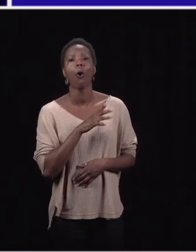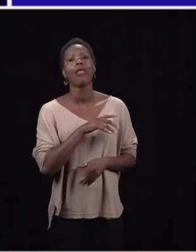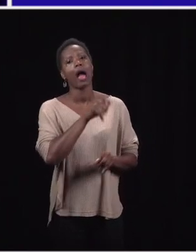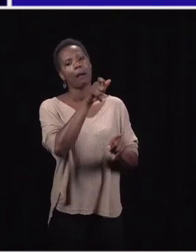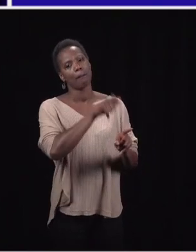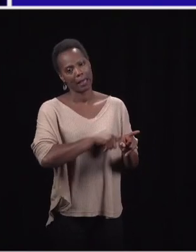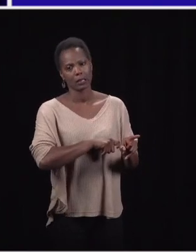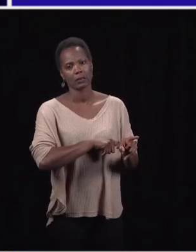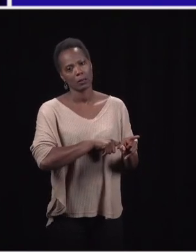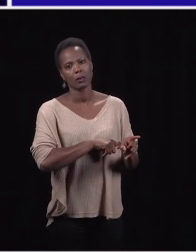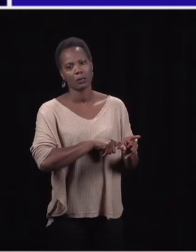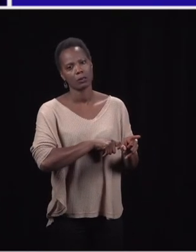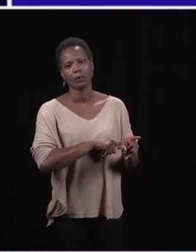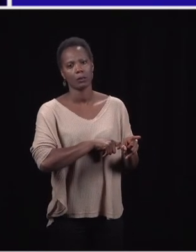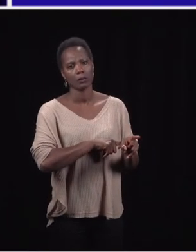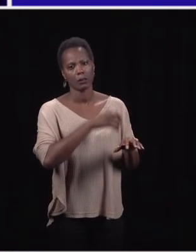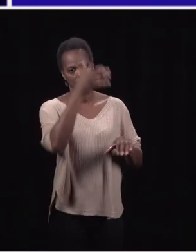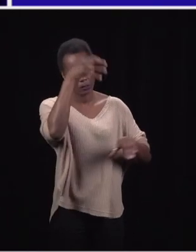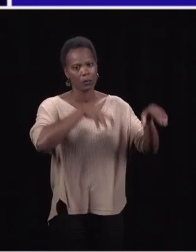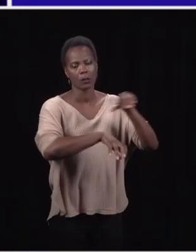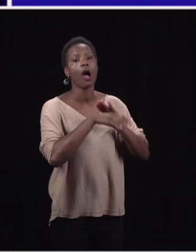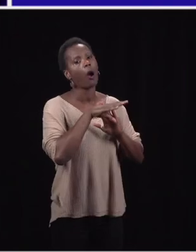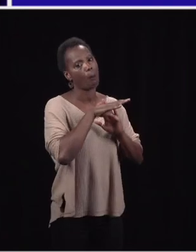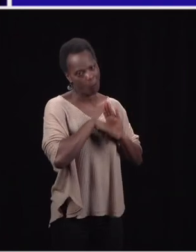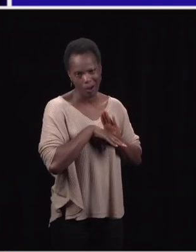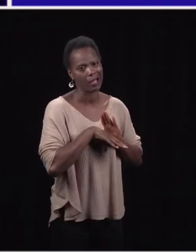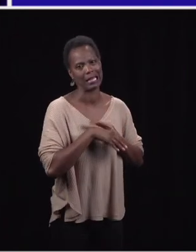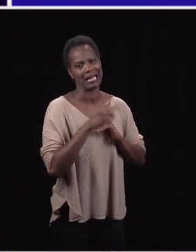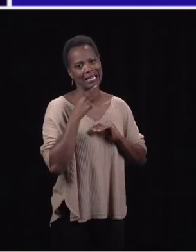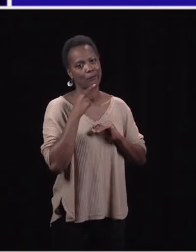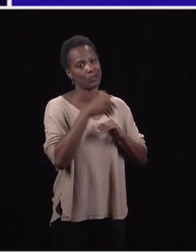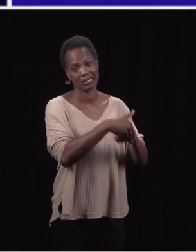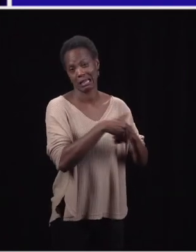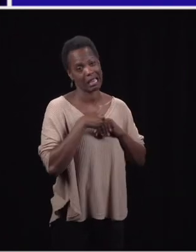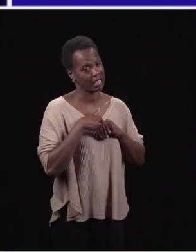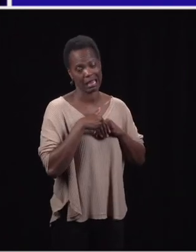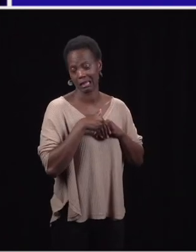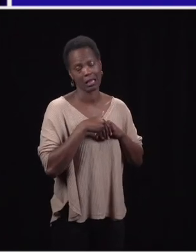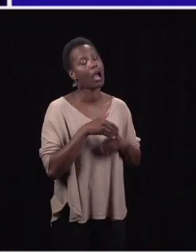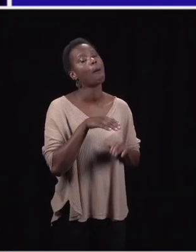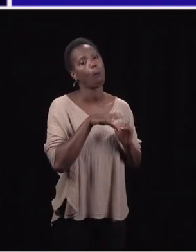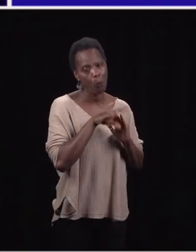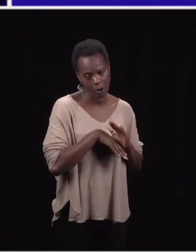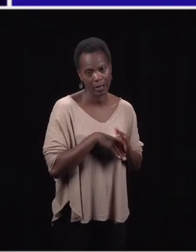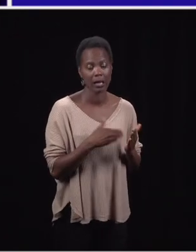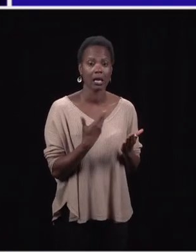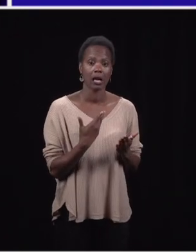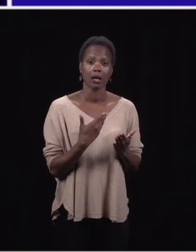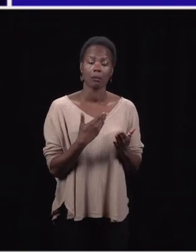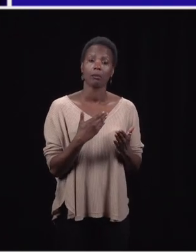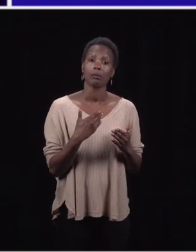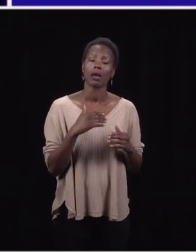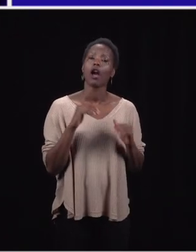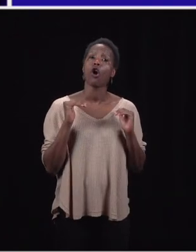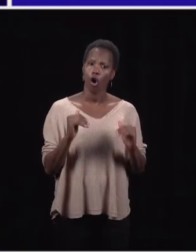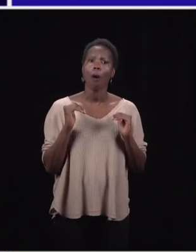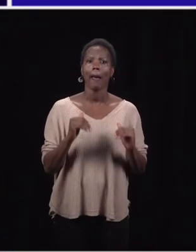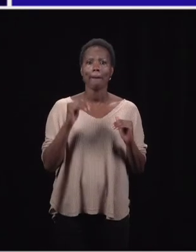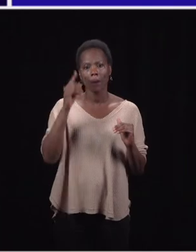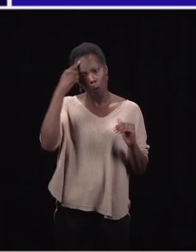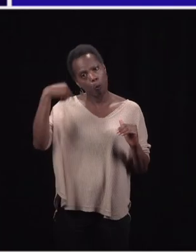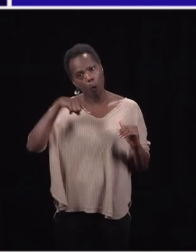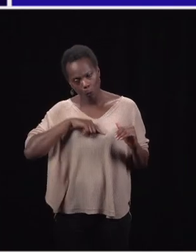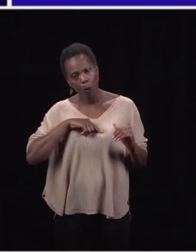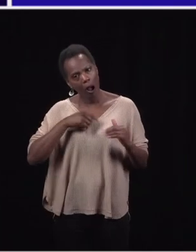moins avenantes et qui au moins venir naturellement m'aider mais globalement pour moi ça c'est ça s'est bien passé oui ça passe